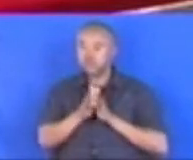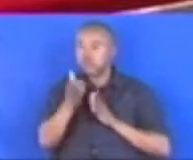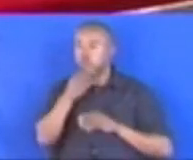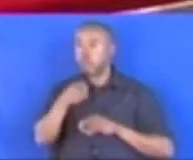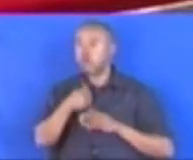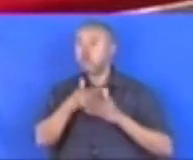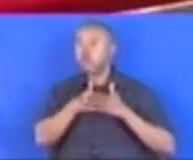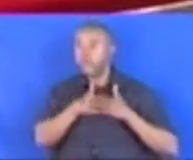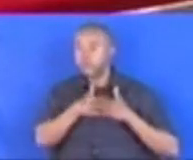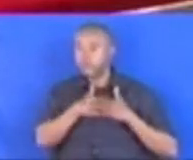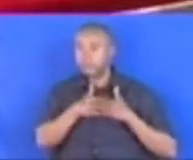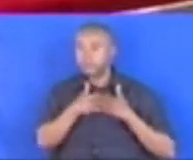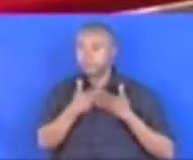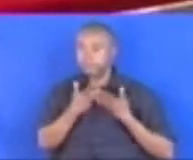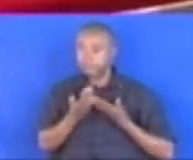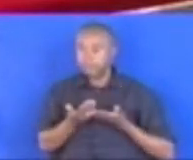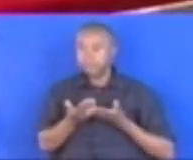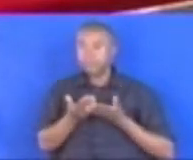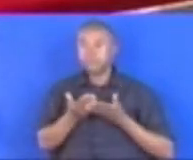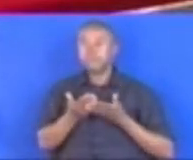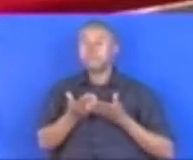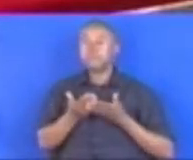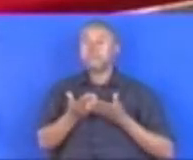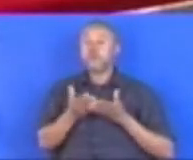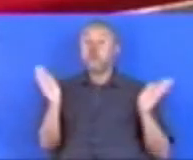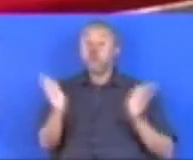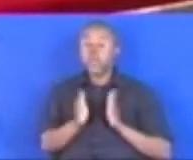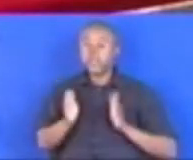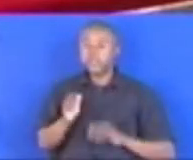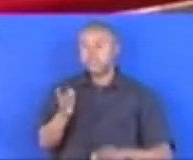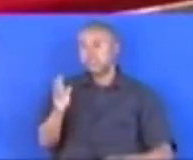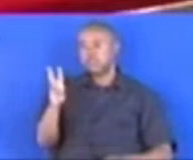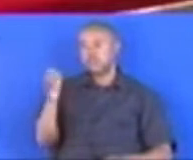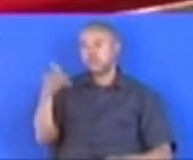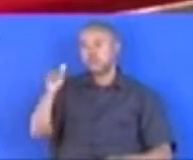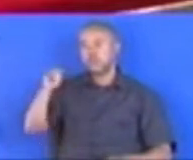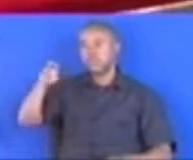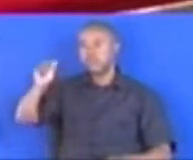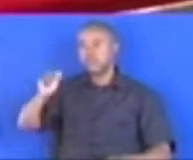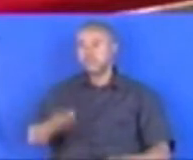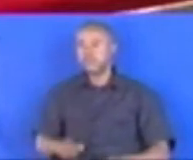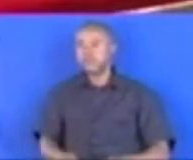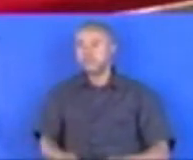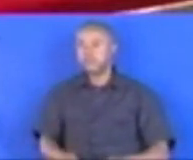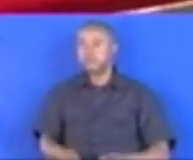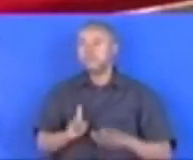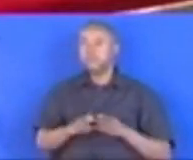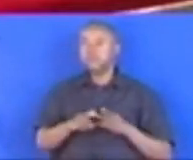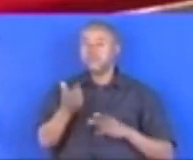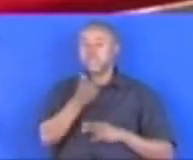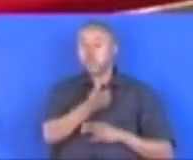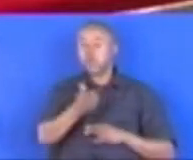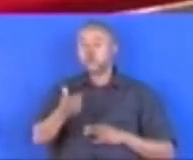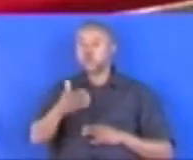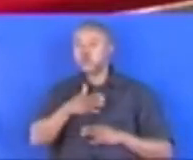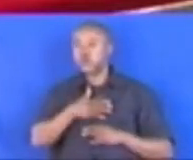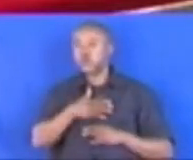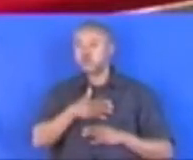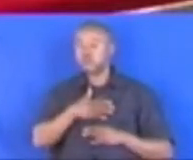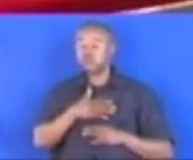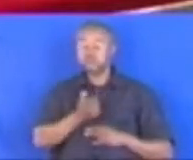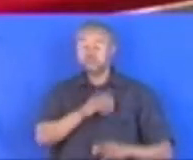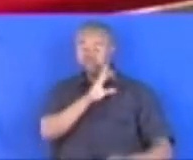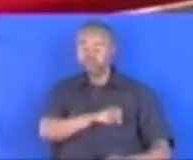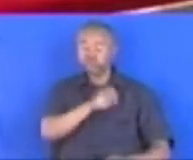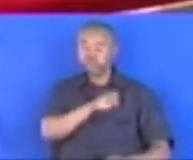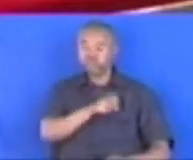wangu mpendwa Advocate Metusela Gwajima, na watoto wetu kwa uvumilivu